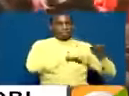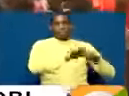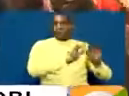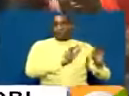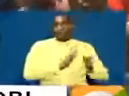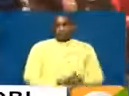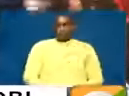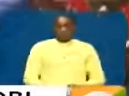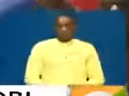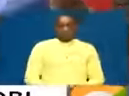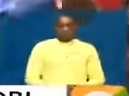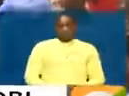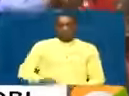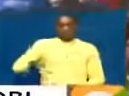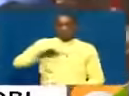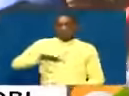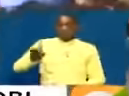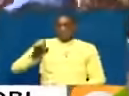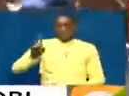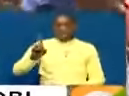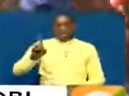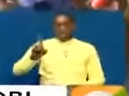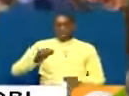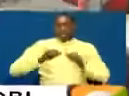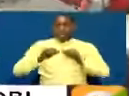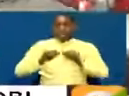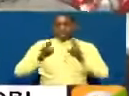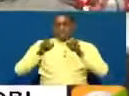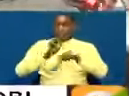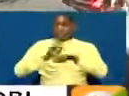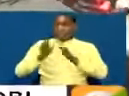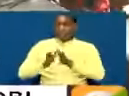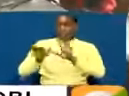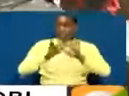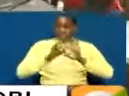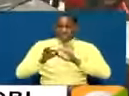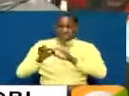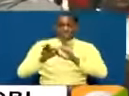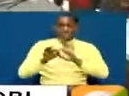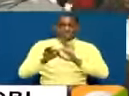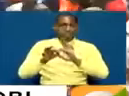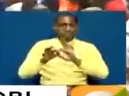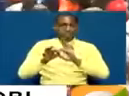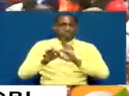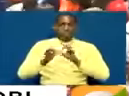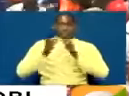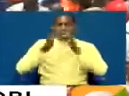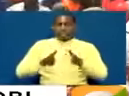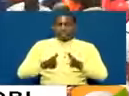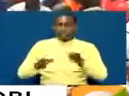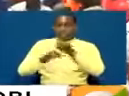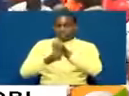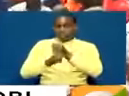uchaguliwe. With zoning in the capital city remaining a thorny issue for the Azimio la Umoja One Kenya, leaders of